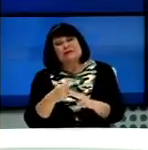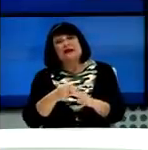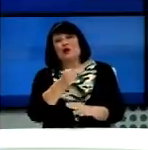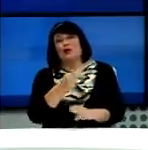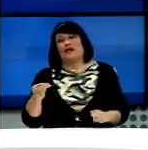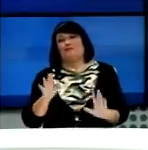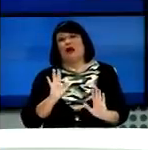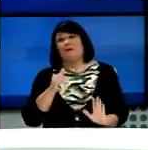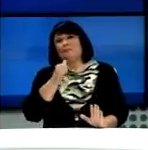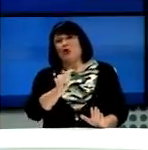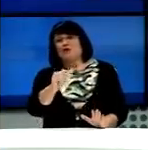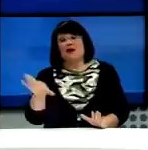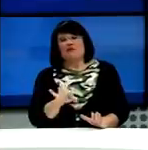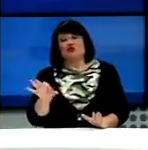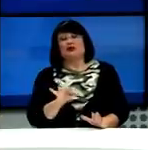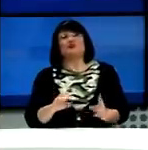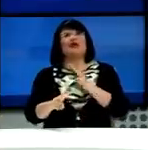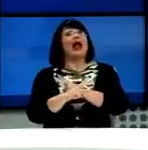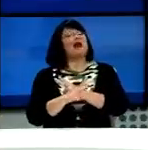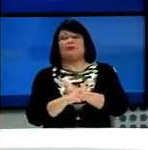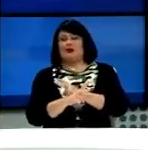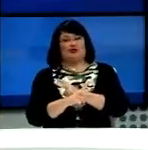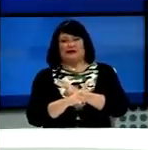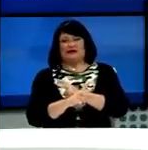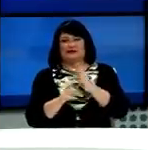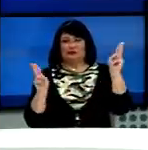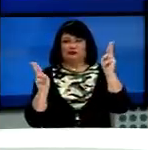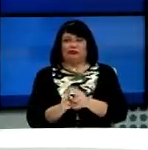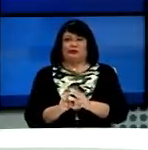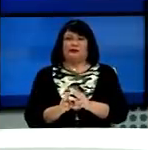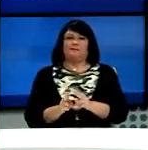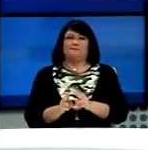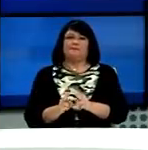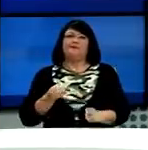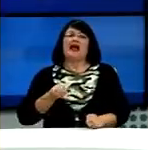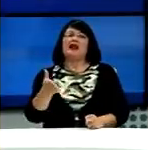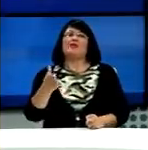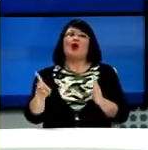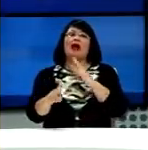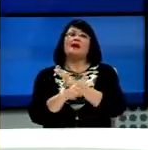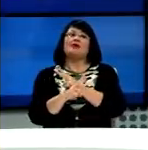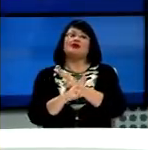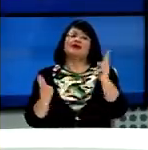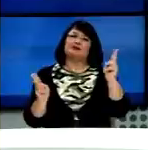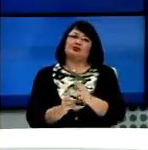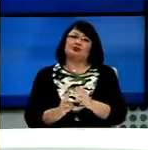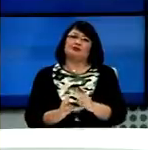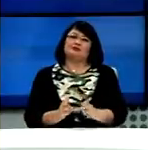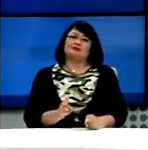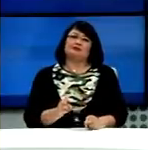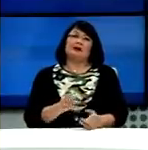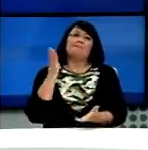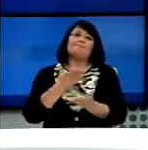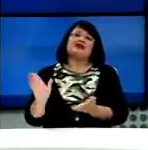καν σε αναπληρωτές. Μειώσατε τον αριθμό των αναπληρωτών σχεδόν στο